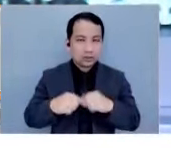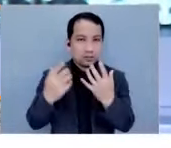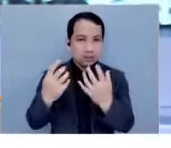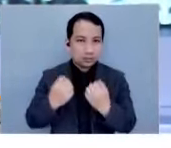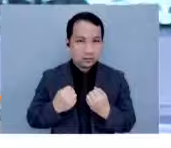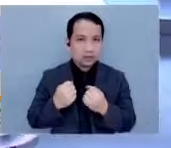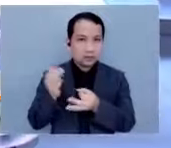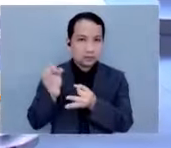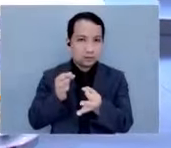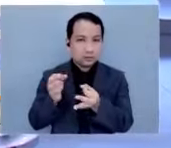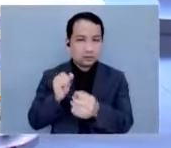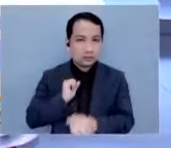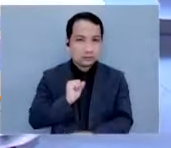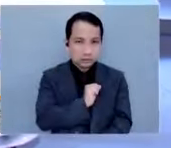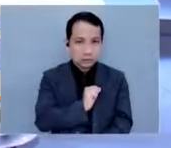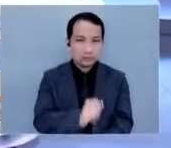Senado.